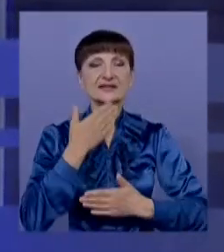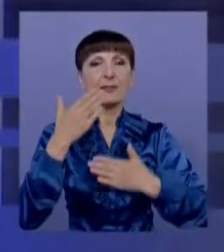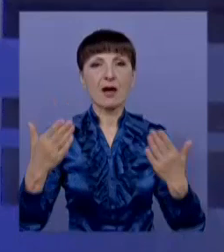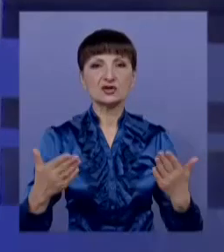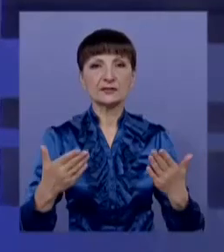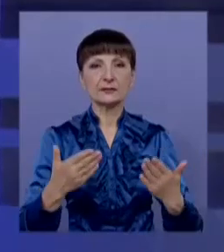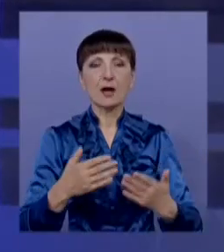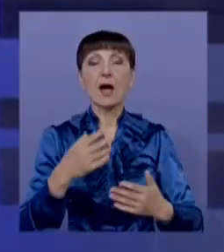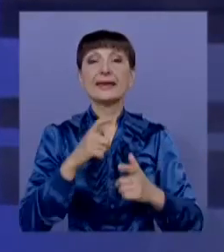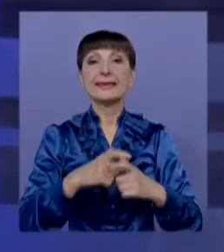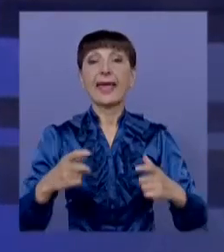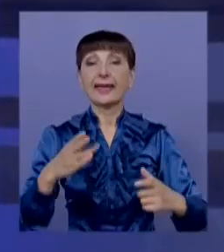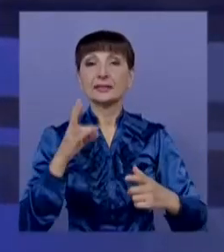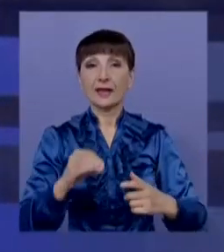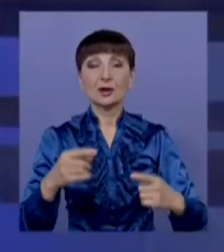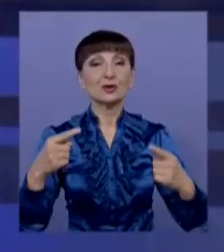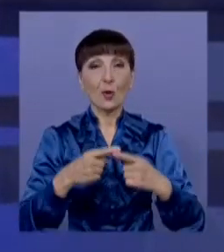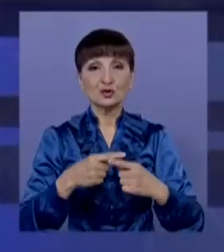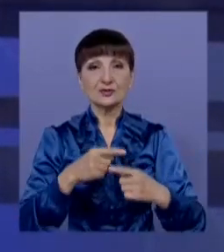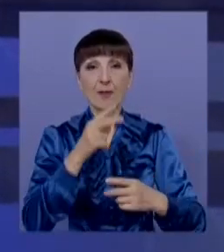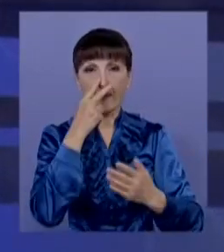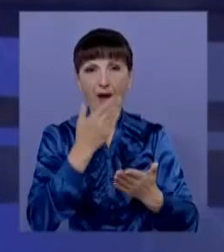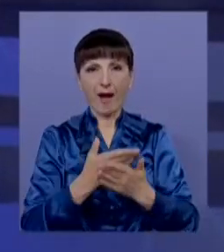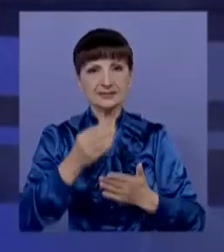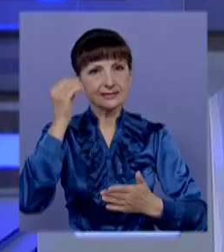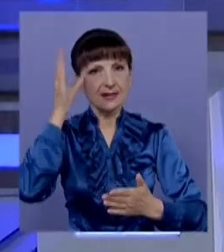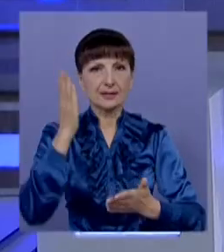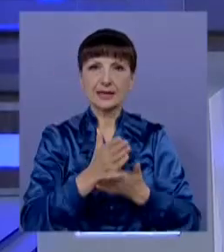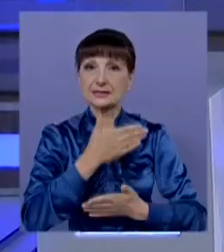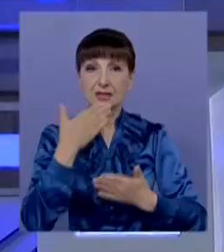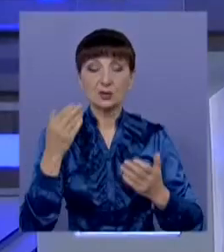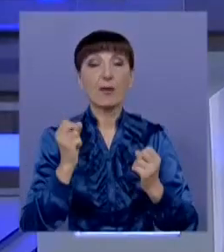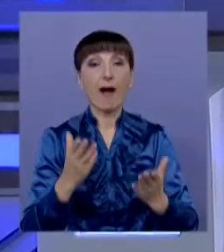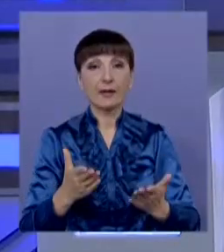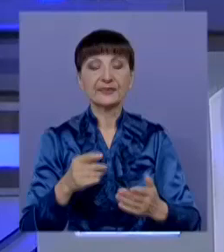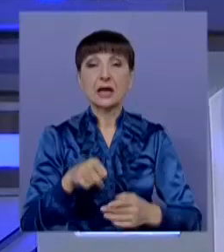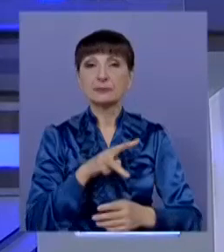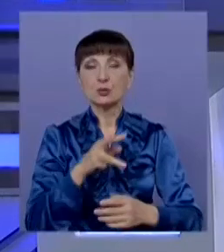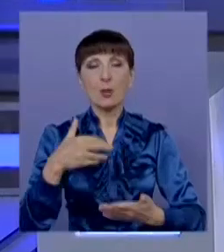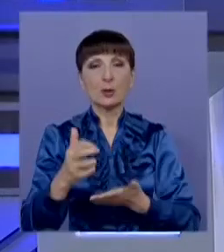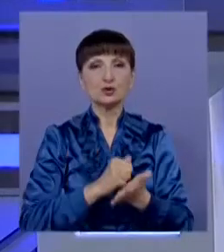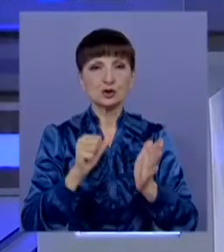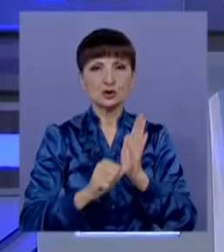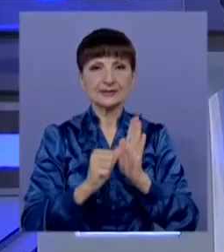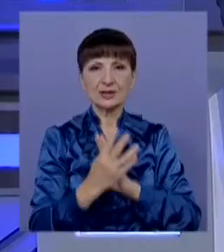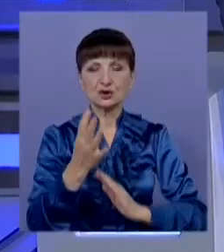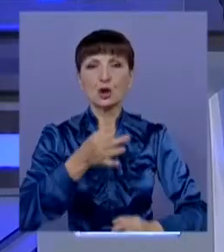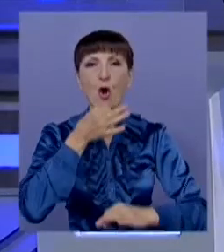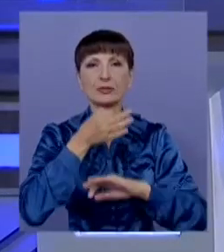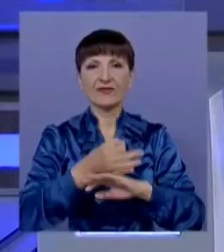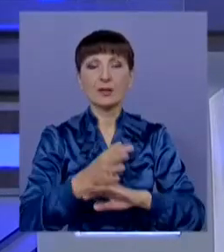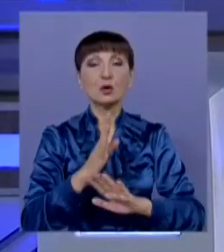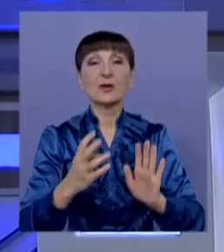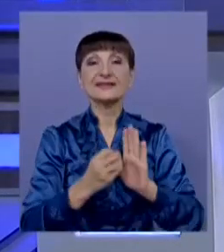спрашивал, отражает ли ЕНТЭ реальный уровень знаний школьников. К данной минуте мы получили 64 ответа,